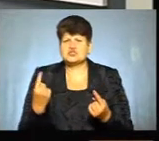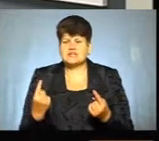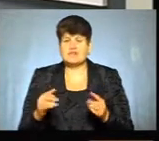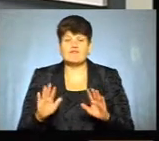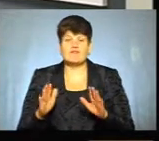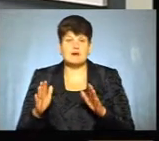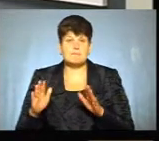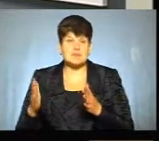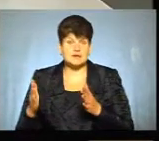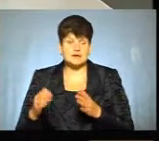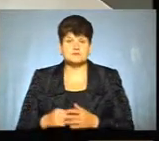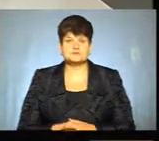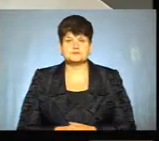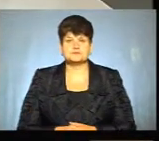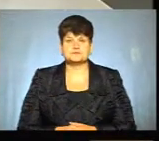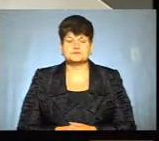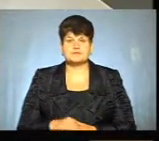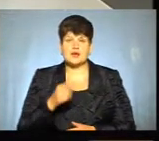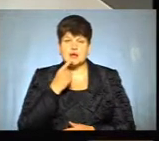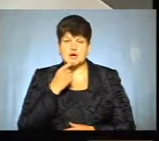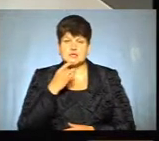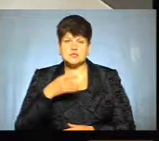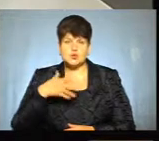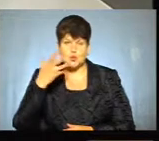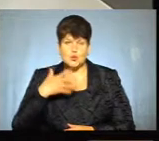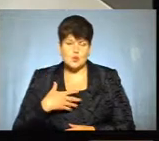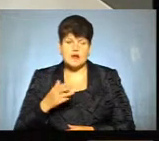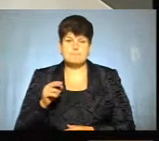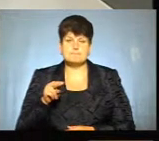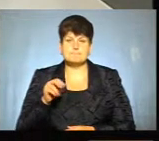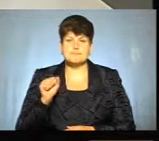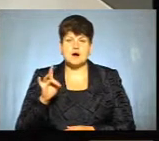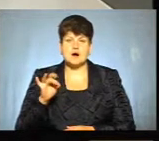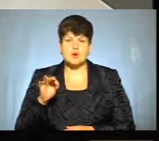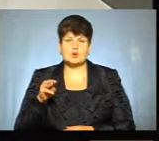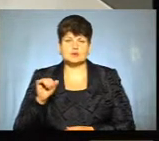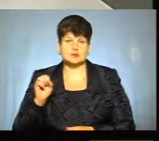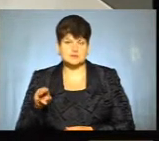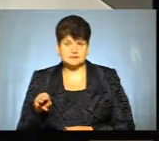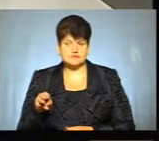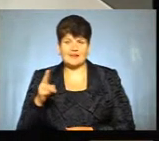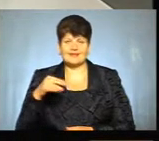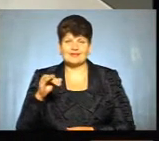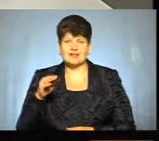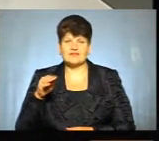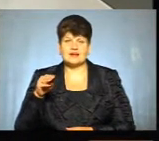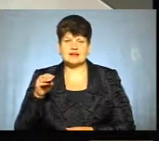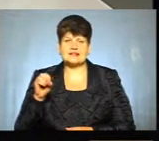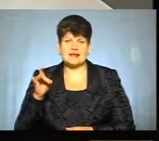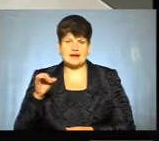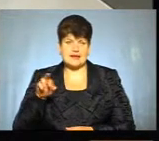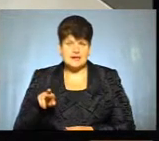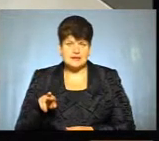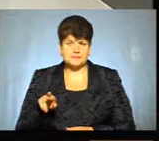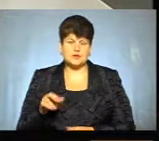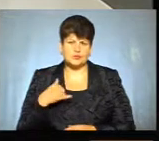Це краснуха, епідемічний паротит, дифтерія, ну, тобто підозри